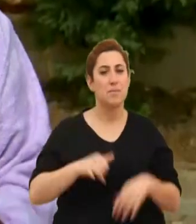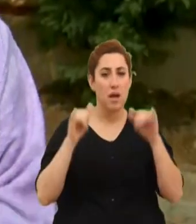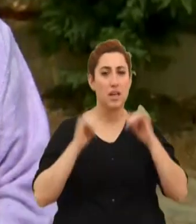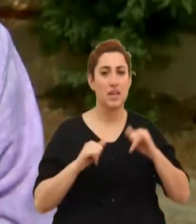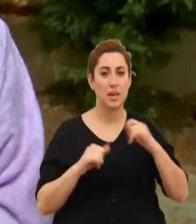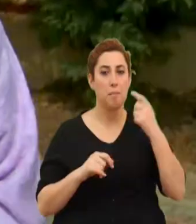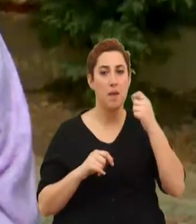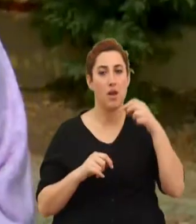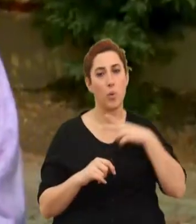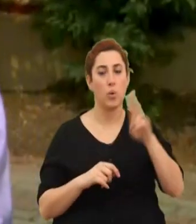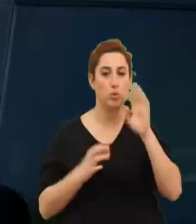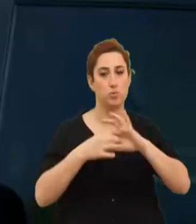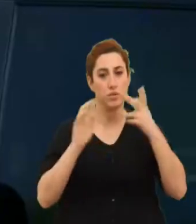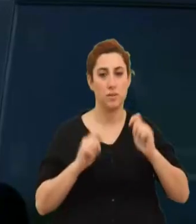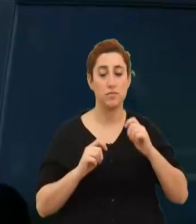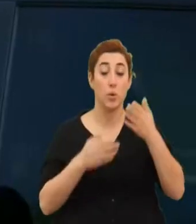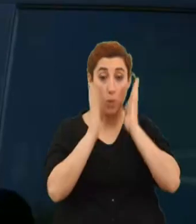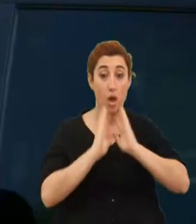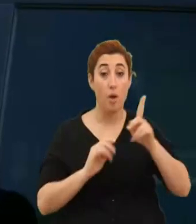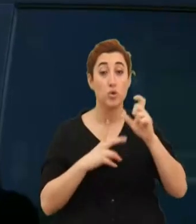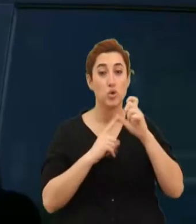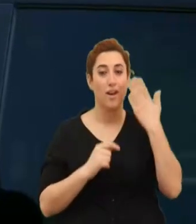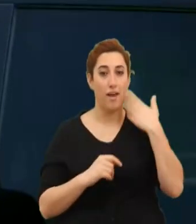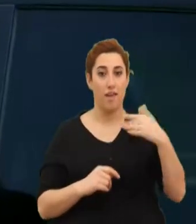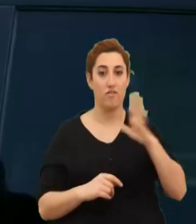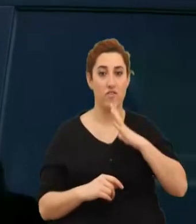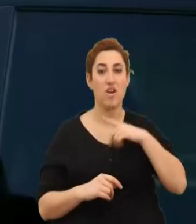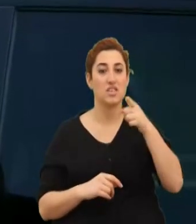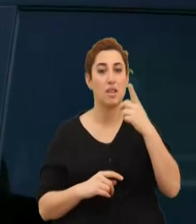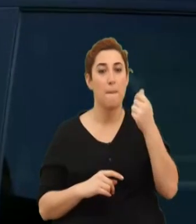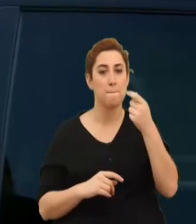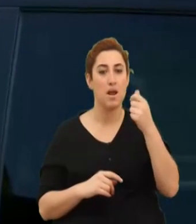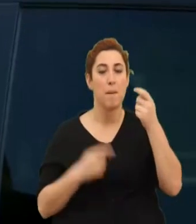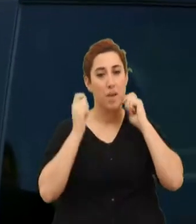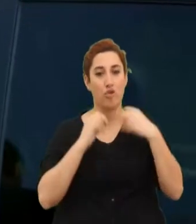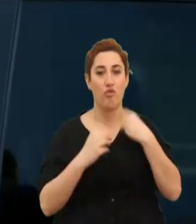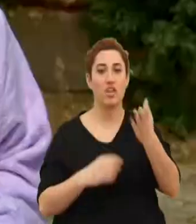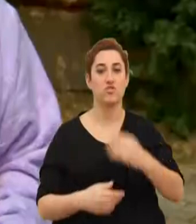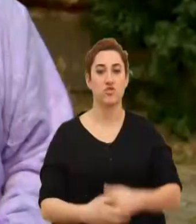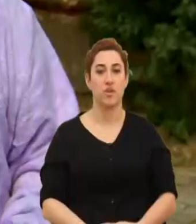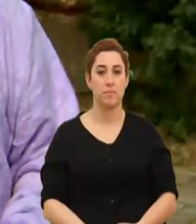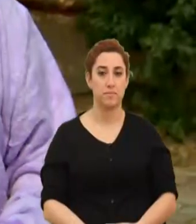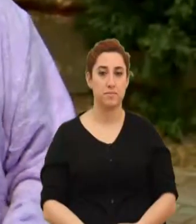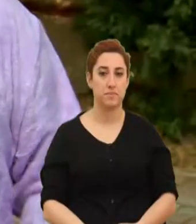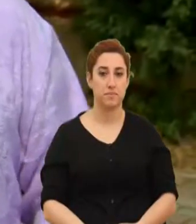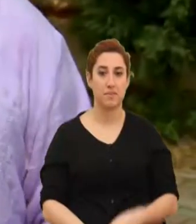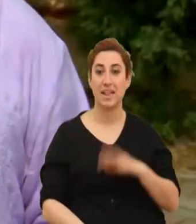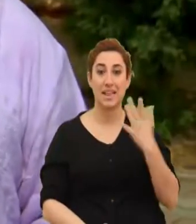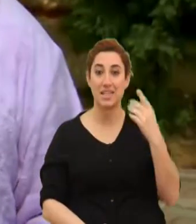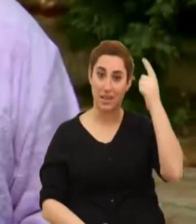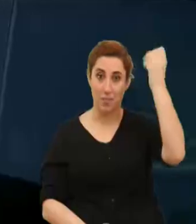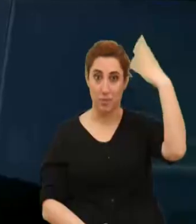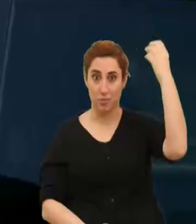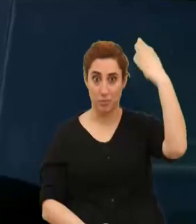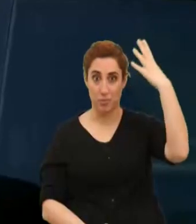gibi para yoluyla çözeceğiz işi. Dua et Şükrü. Keyfim yerinde sana parayla banyo yaptıracağım. Nasıl?